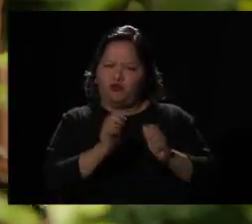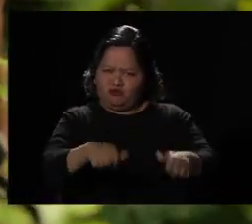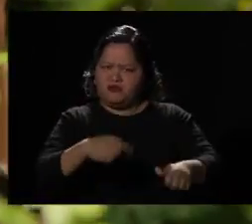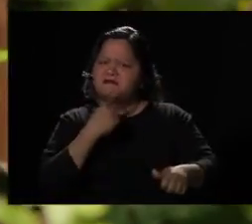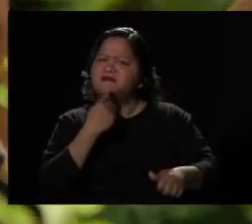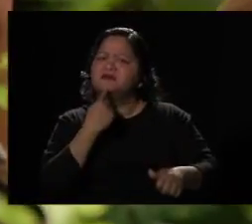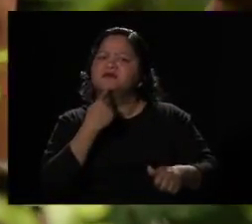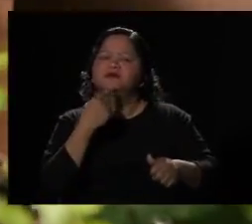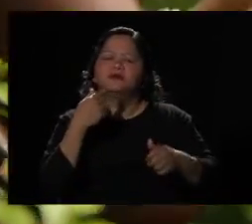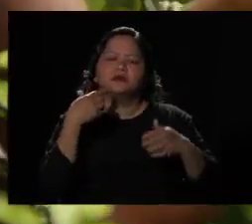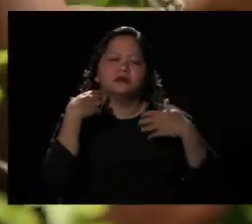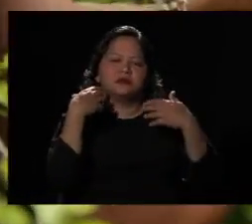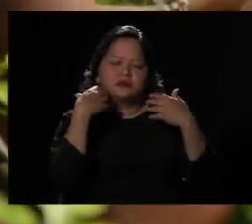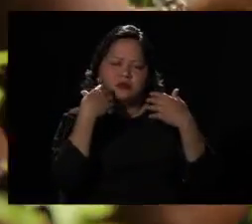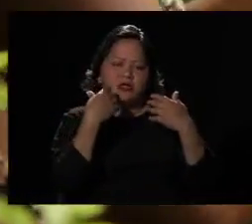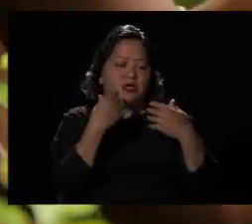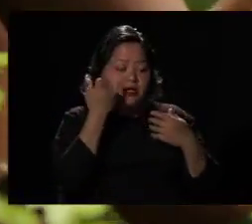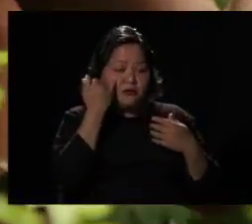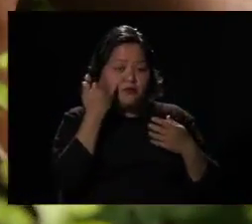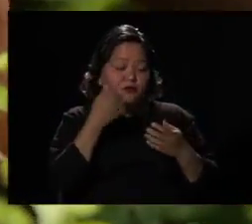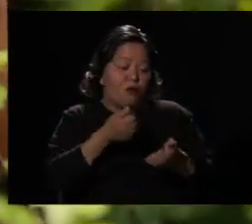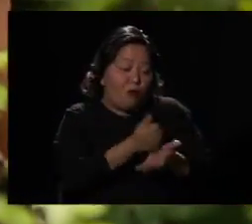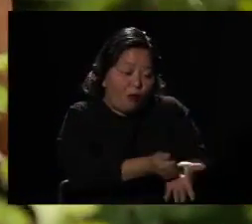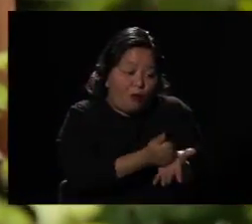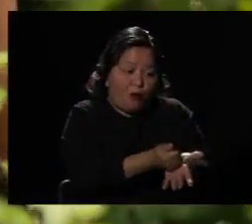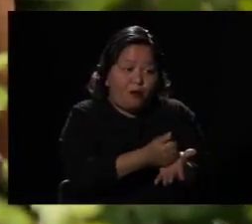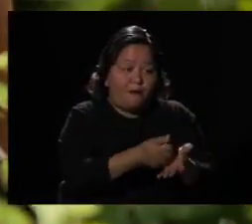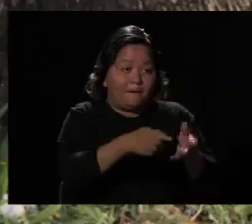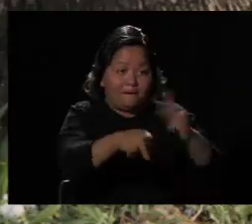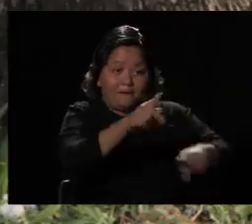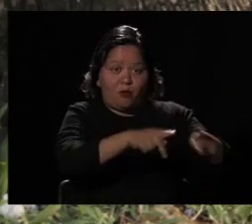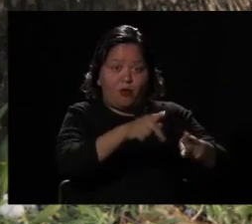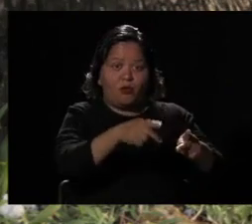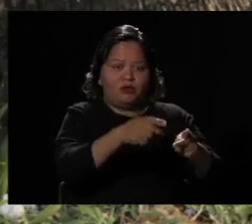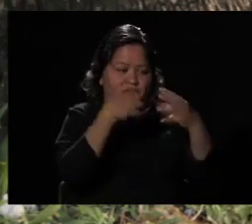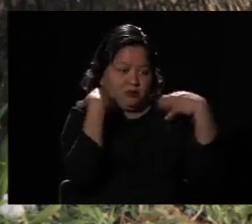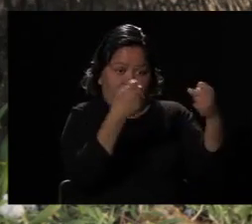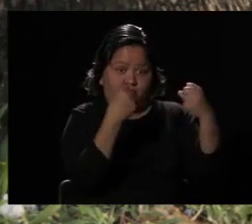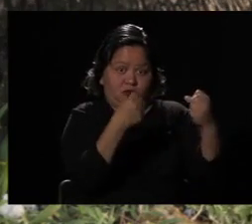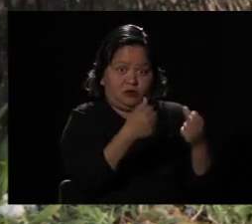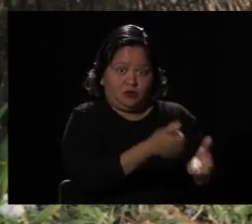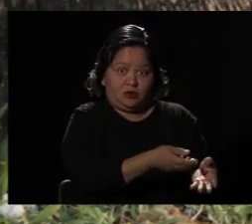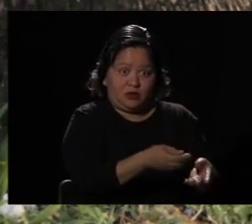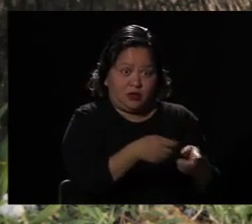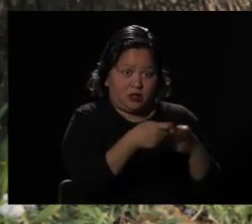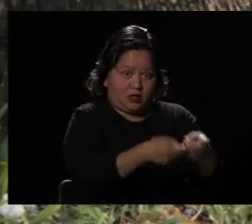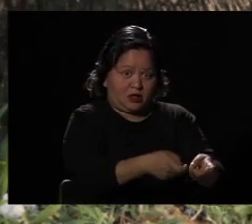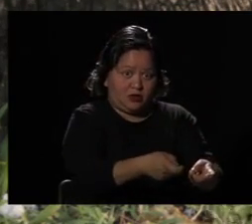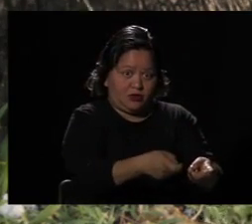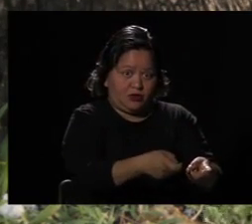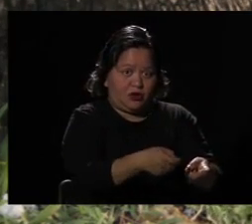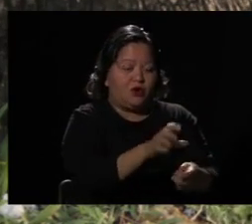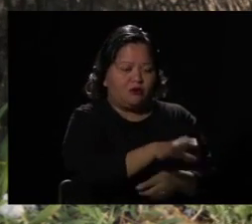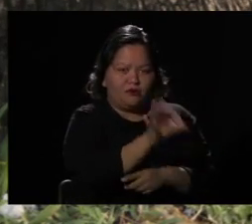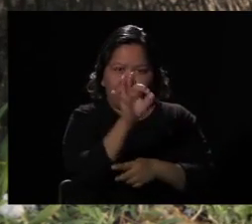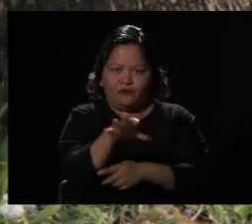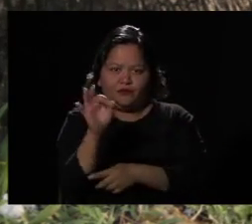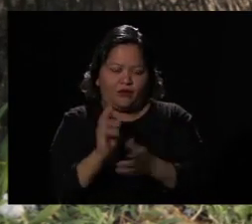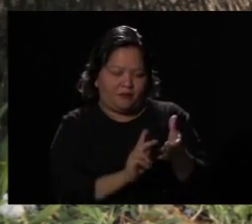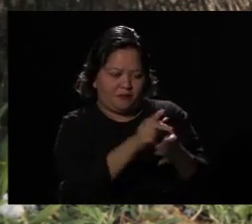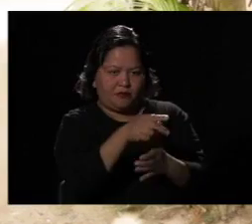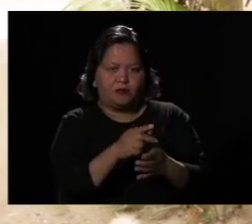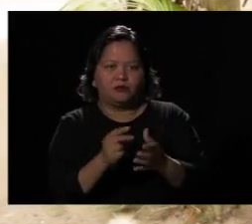Sinya ta'aluk na gininitinanum dyan hali siha na manggaigi ininain hinemlo minalangu